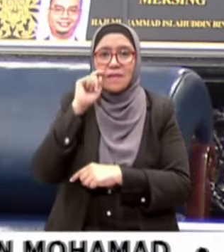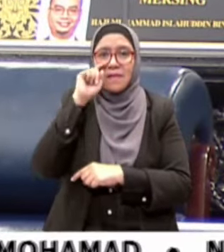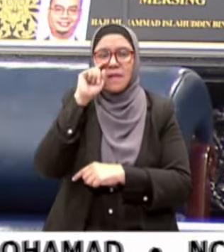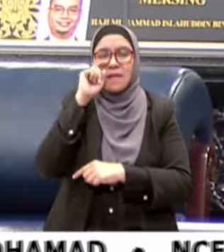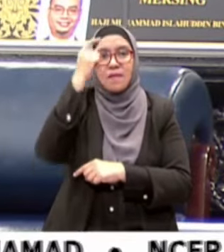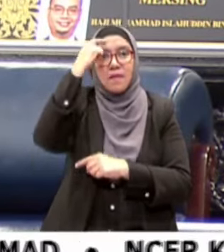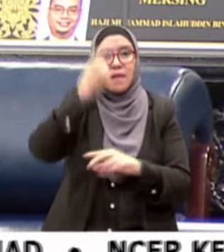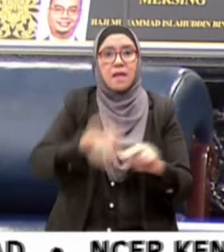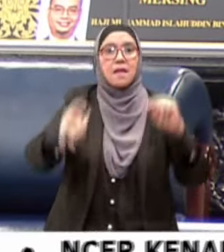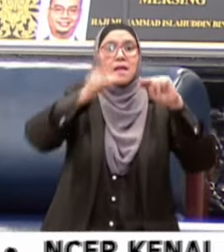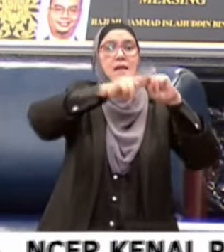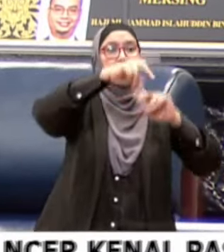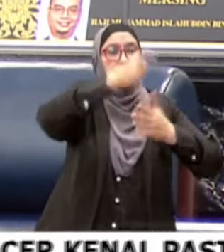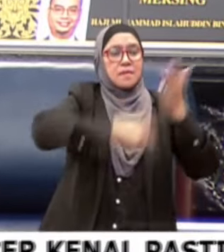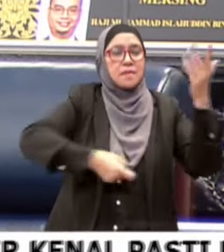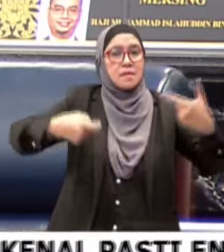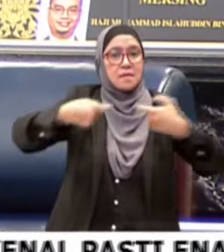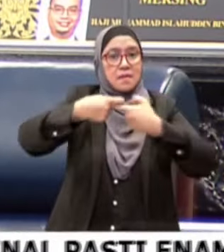dari TNI